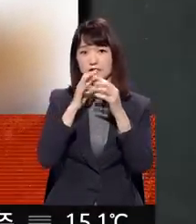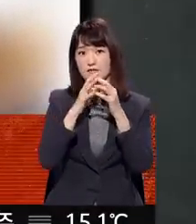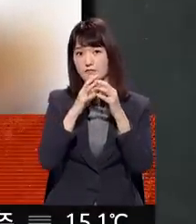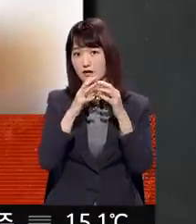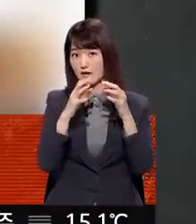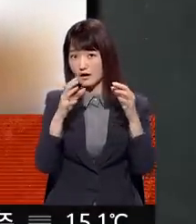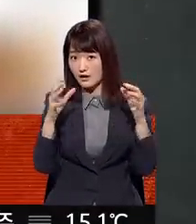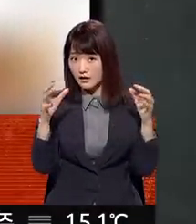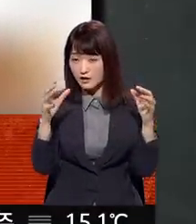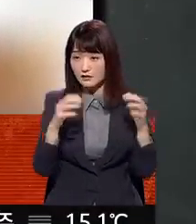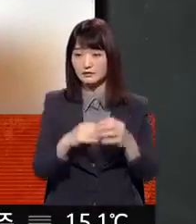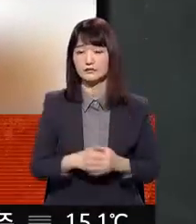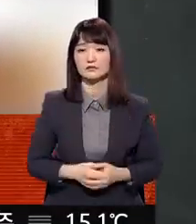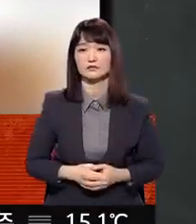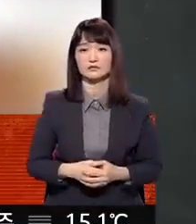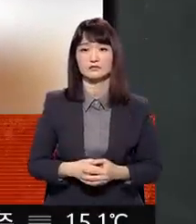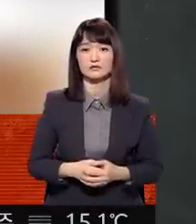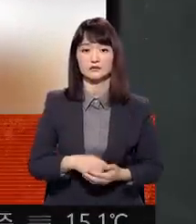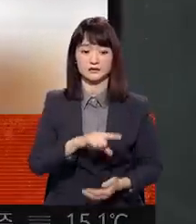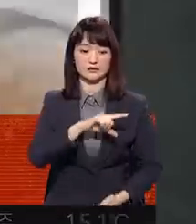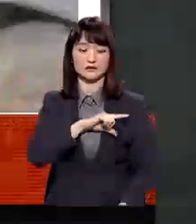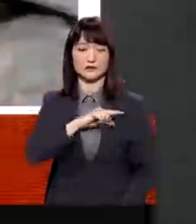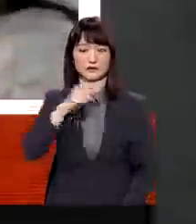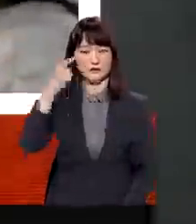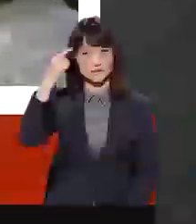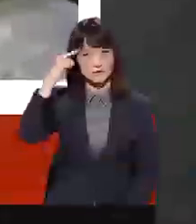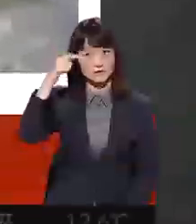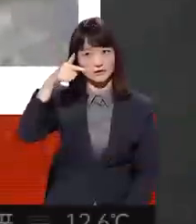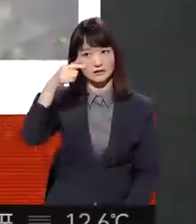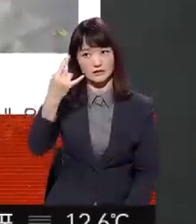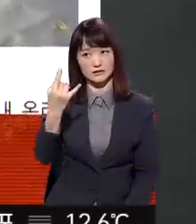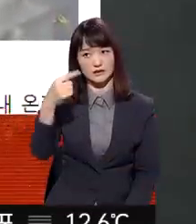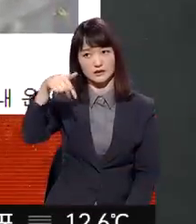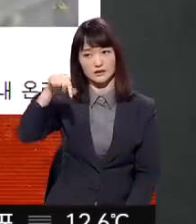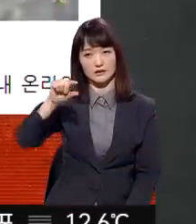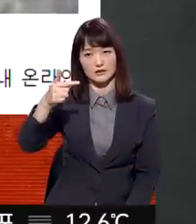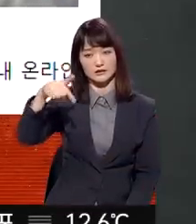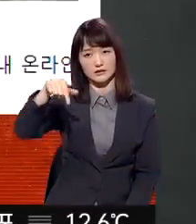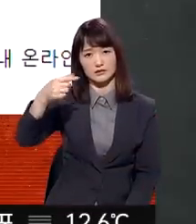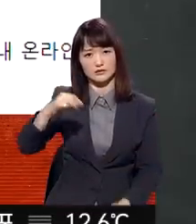섰습니다. 게다가 이 뇌전증이라는 건 사실 주기적으로 좀 발작이 일어나는